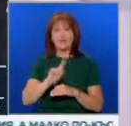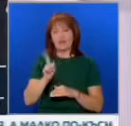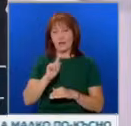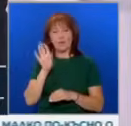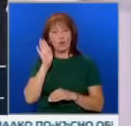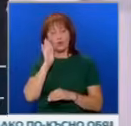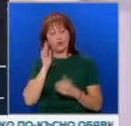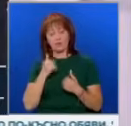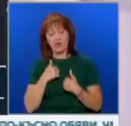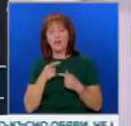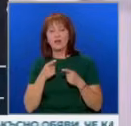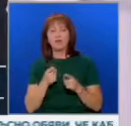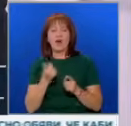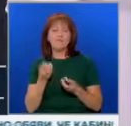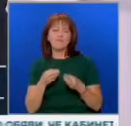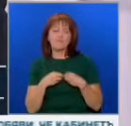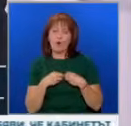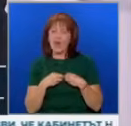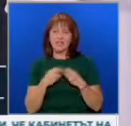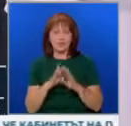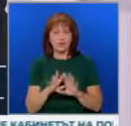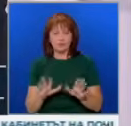от мен, защото е прекалено болезнено.